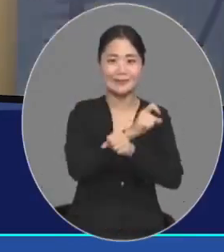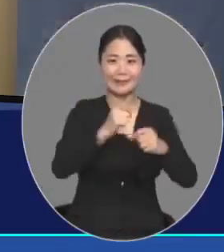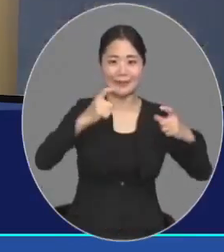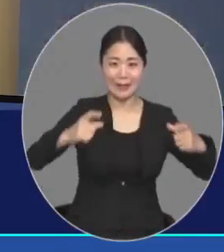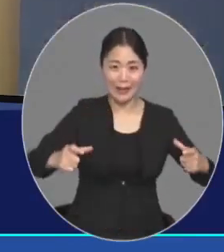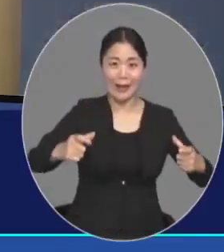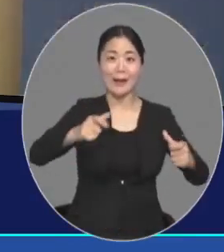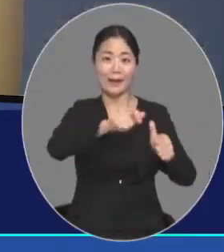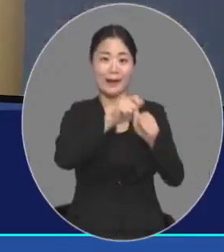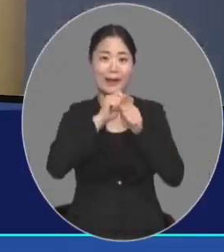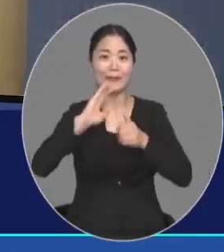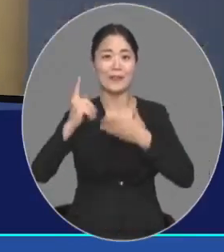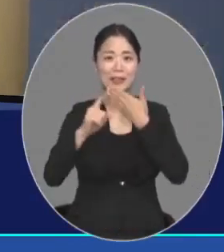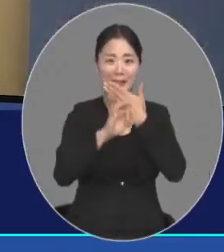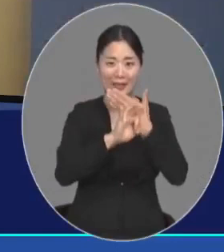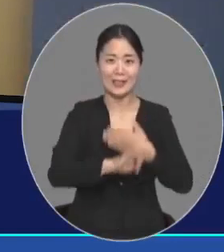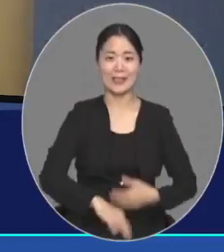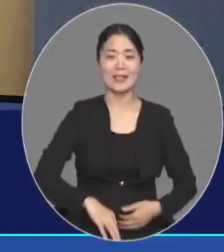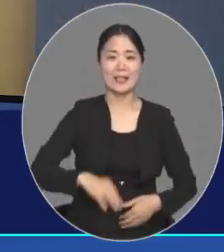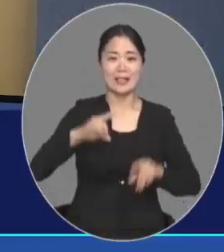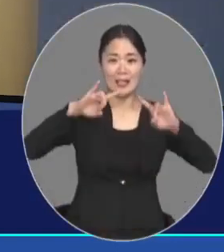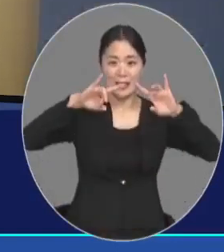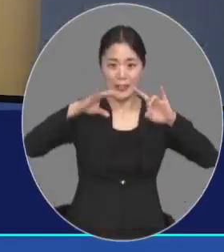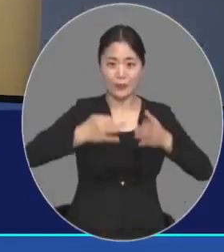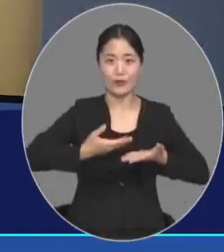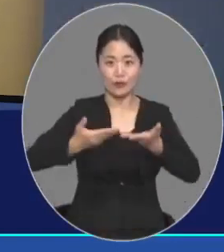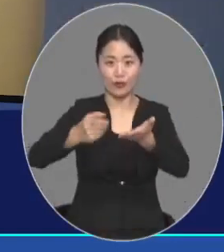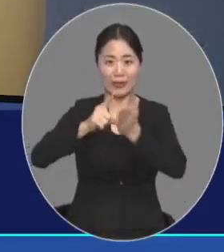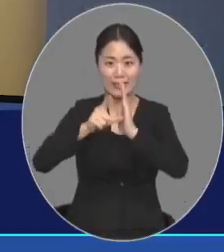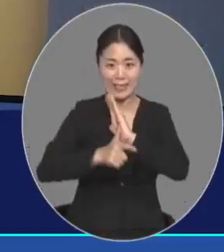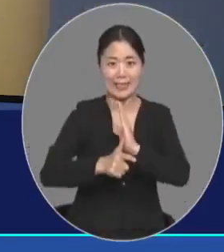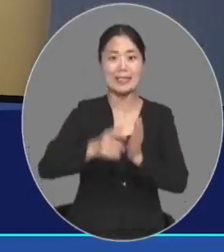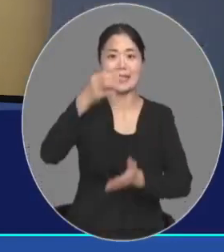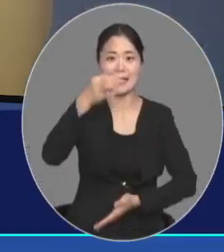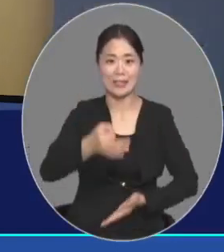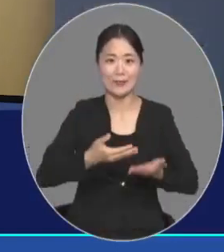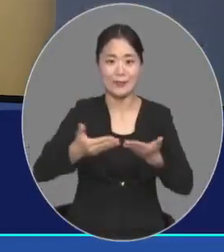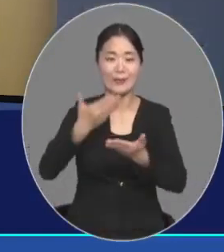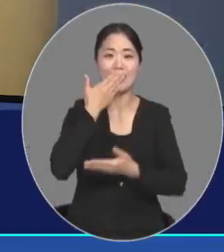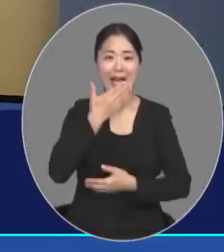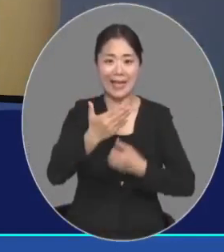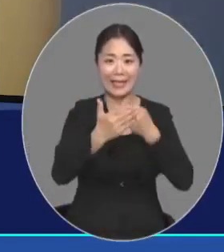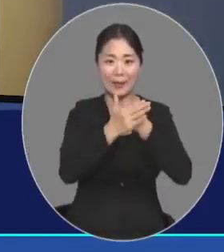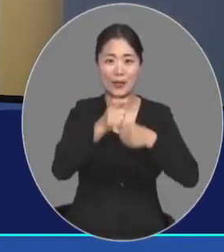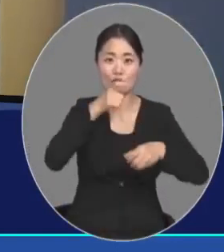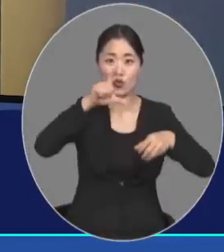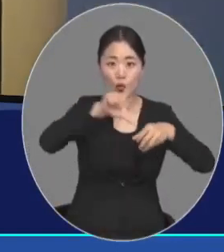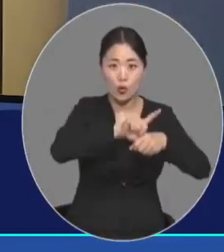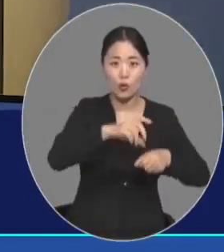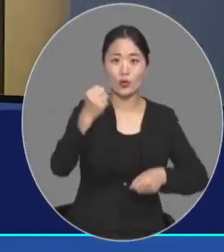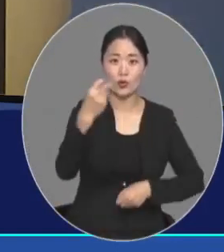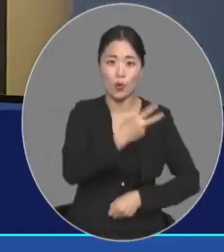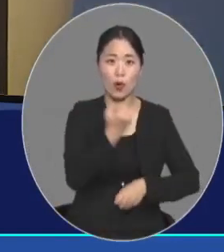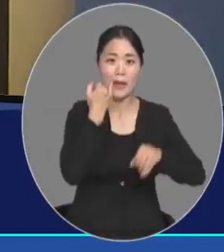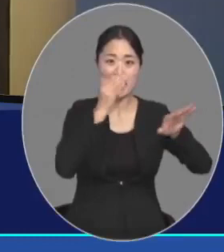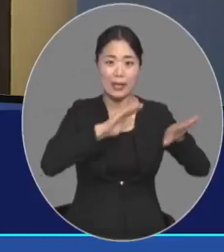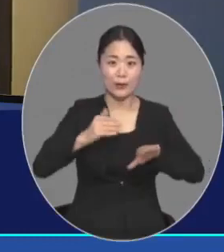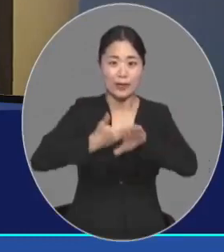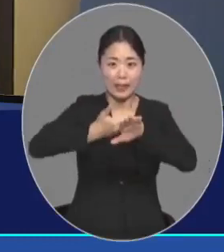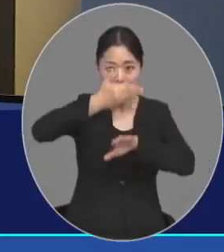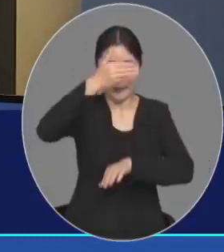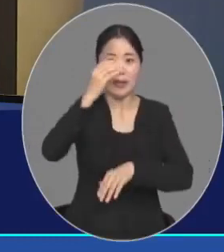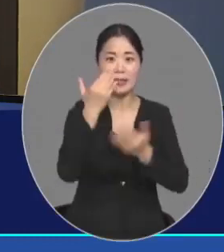특화지역에 선정되면 저렴한 전기 공급이 가능하다고 보고 수소와 해상풍력을 앞세워 특화단지